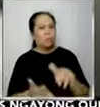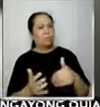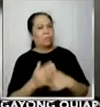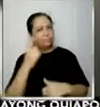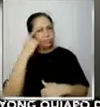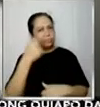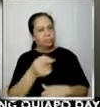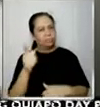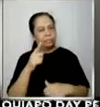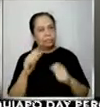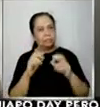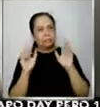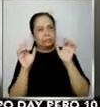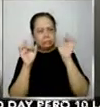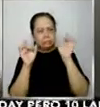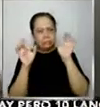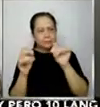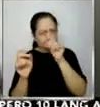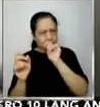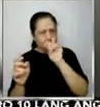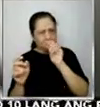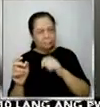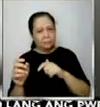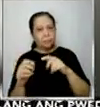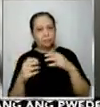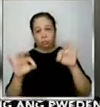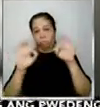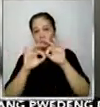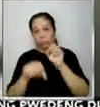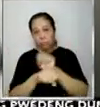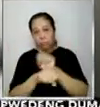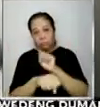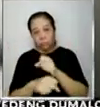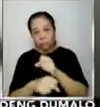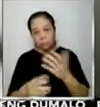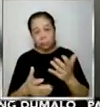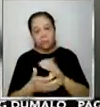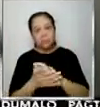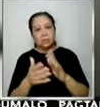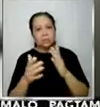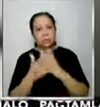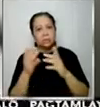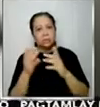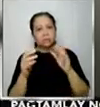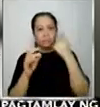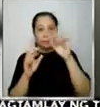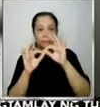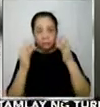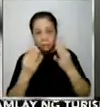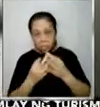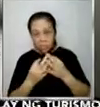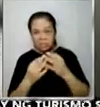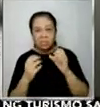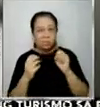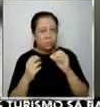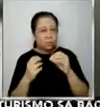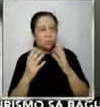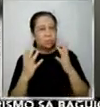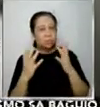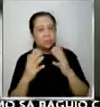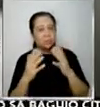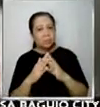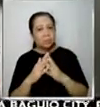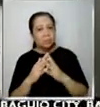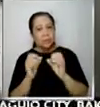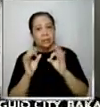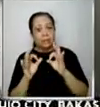sa trabaho natin, para sa pamilya natin. So, kung ready, oo, I'm